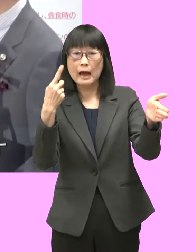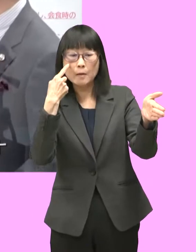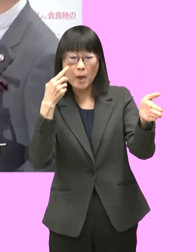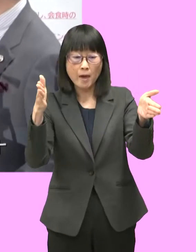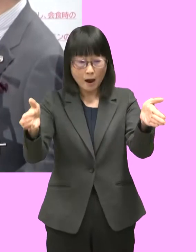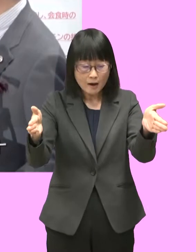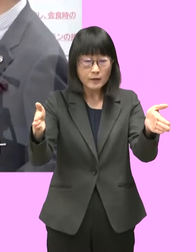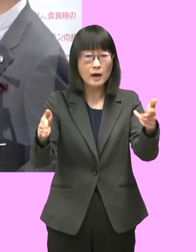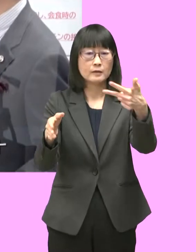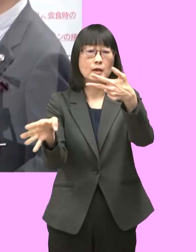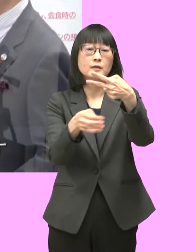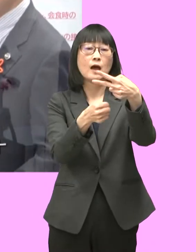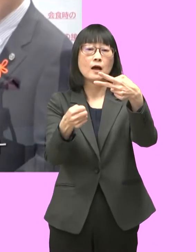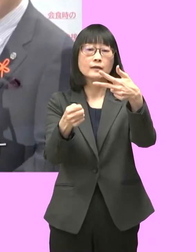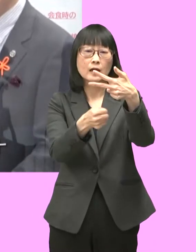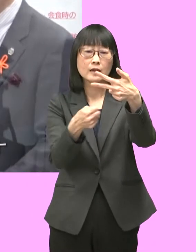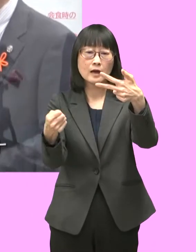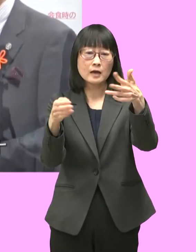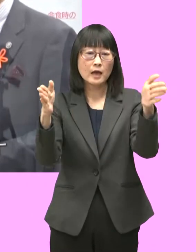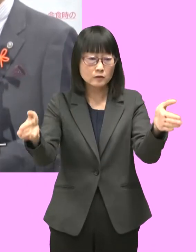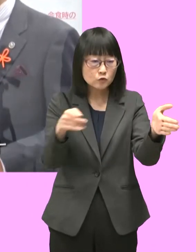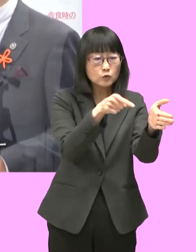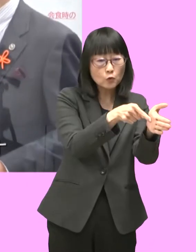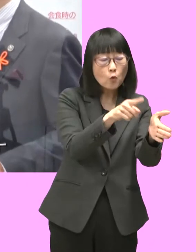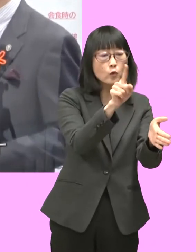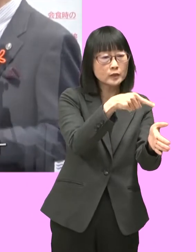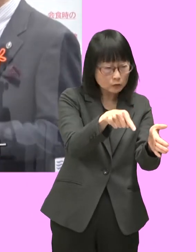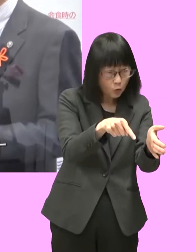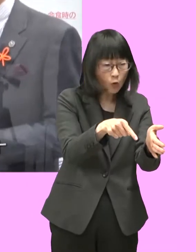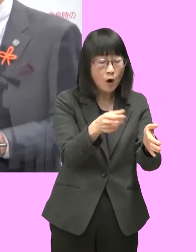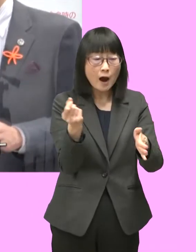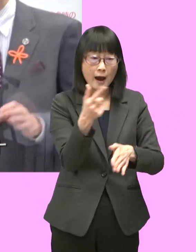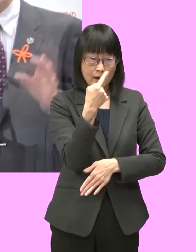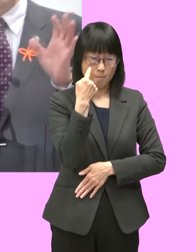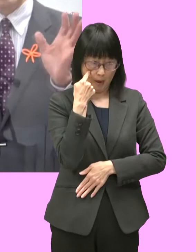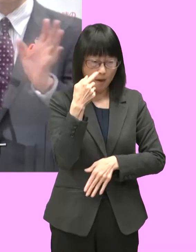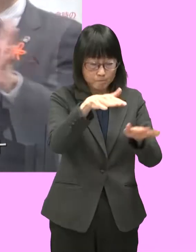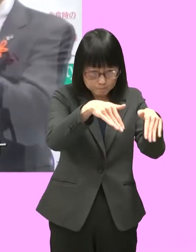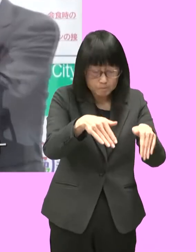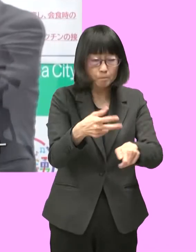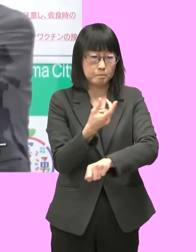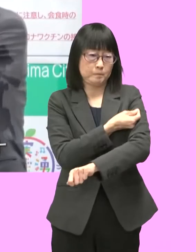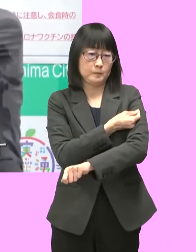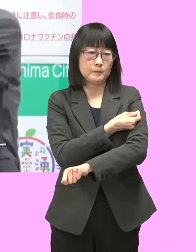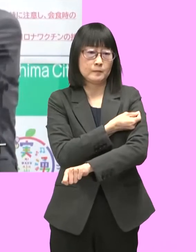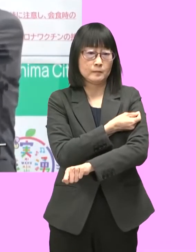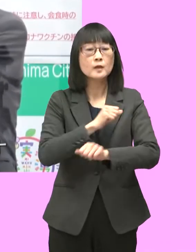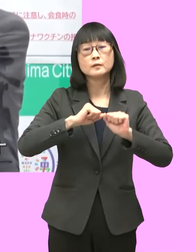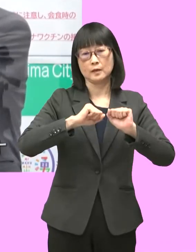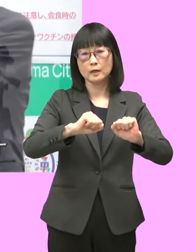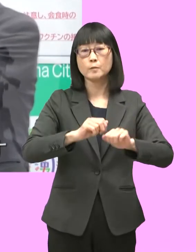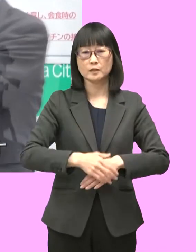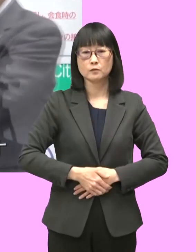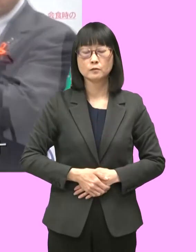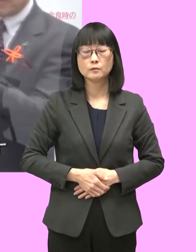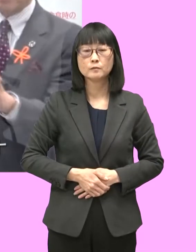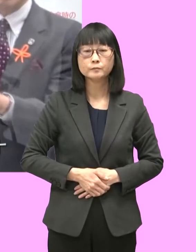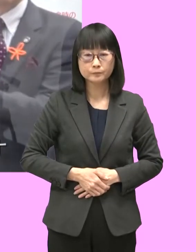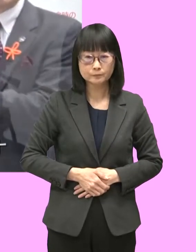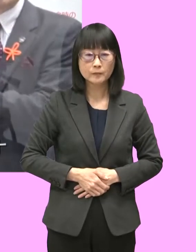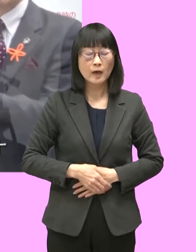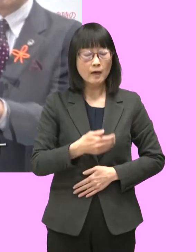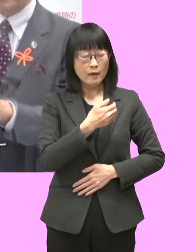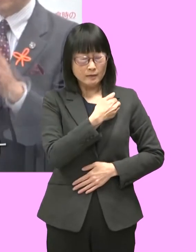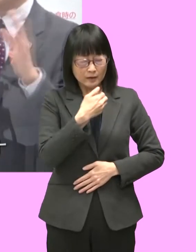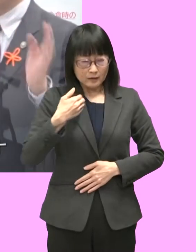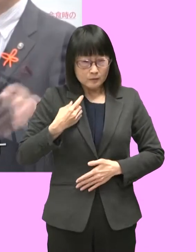ですね、準備を進めてまいります。で、その点ではイーブンペースで進めるとかそんなんじゃなくて、できる限